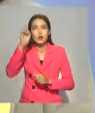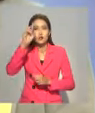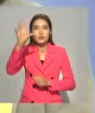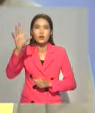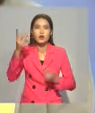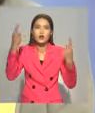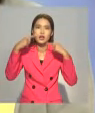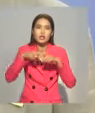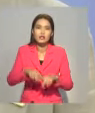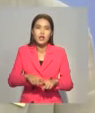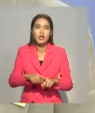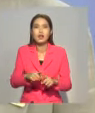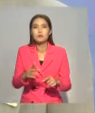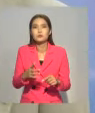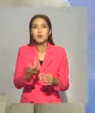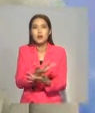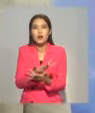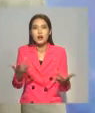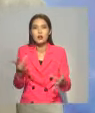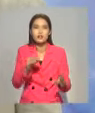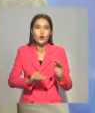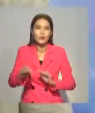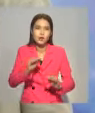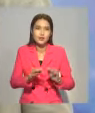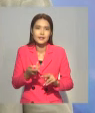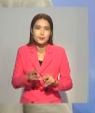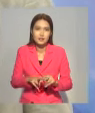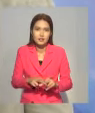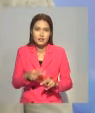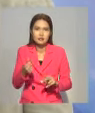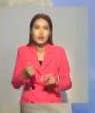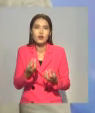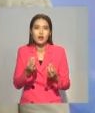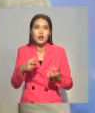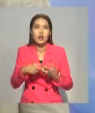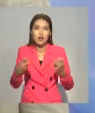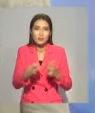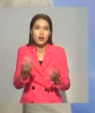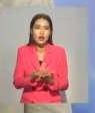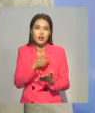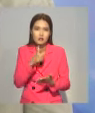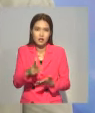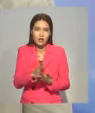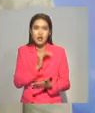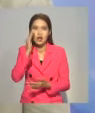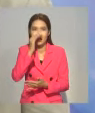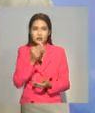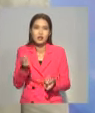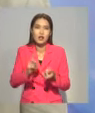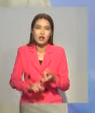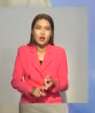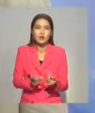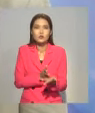технологиялар, тренажерлар бөлінді. Балаларға біз нәтижелі көмек көрсетіп, олардың ата-анасына да